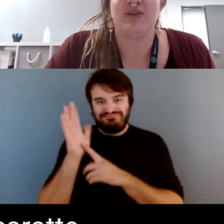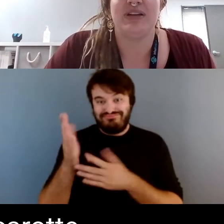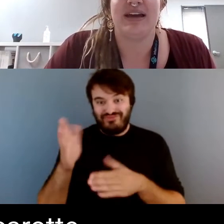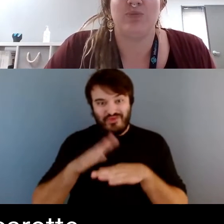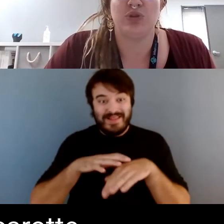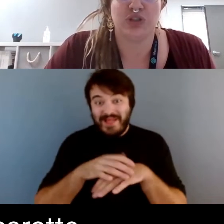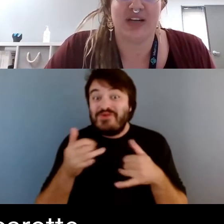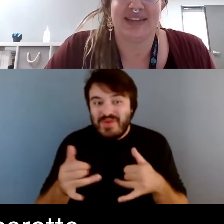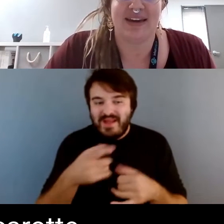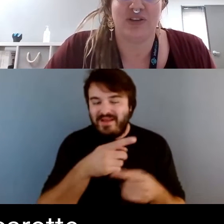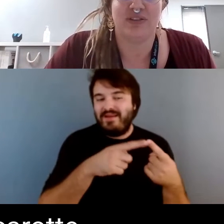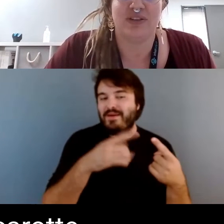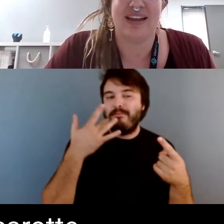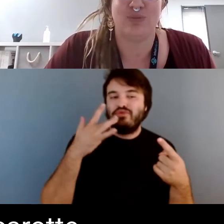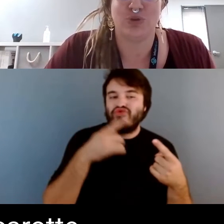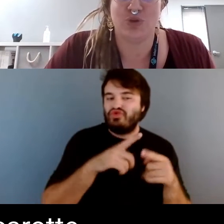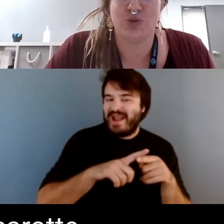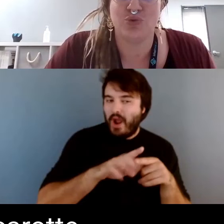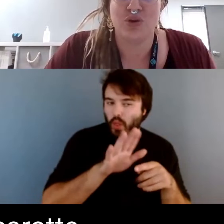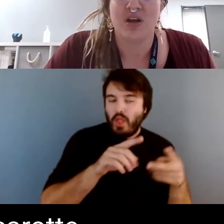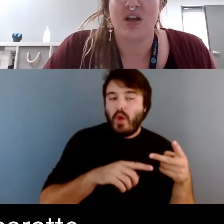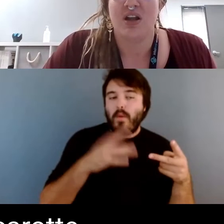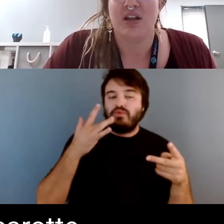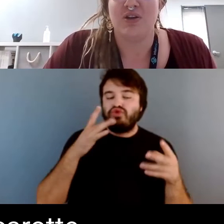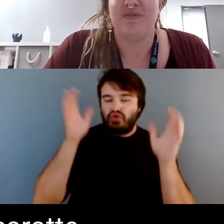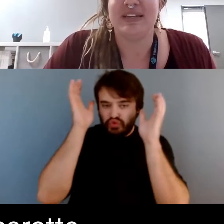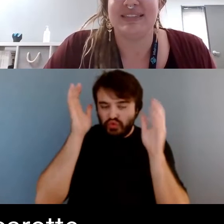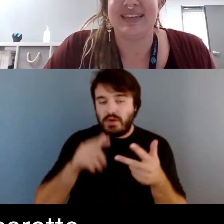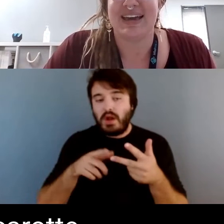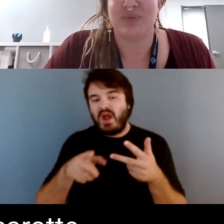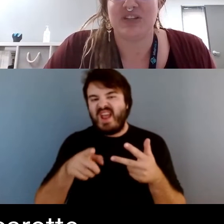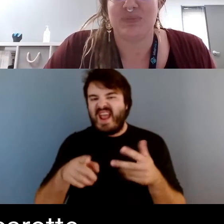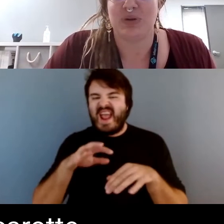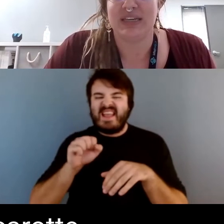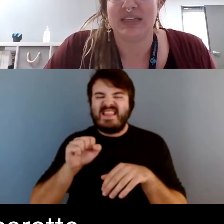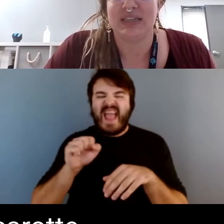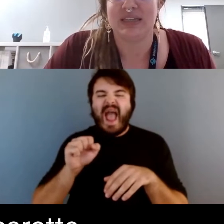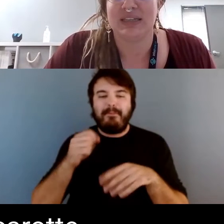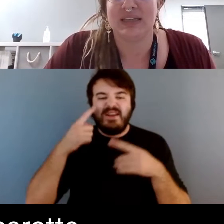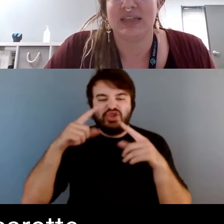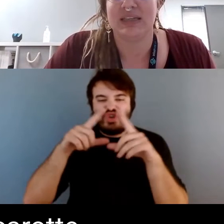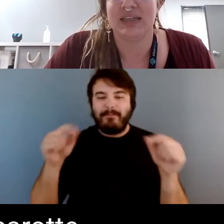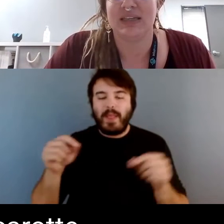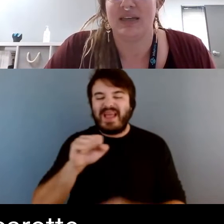bien, il y a la mouche de la carotte, la mouche du chou, le vilain scarabée japonais